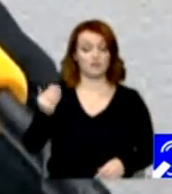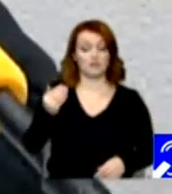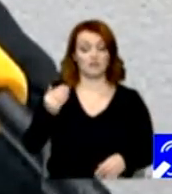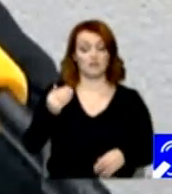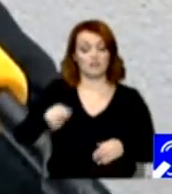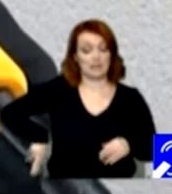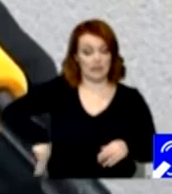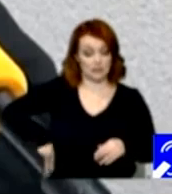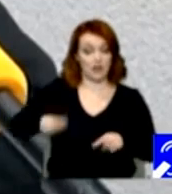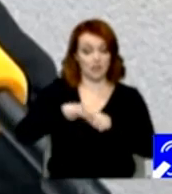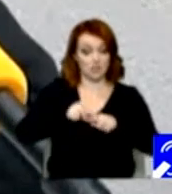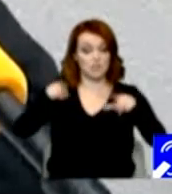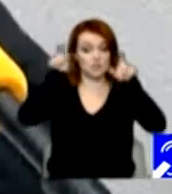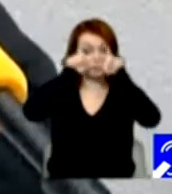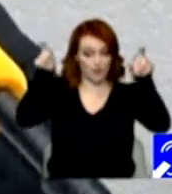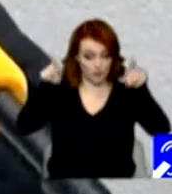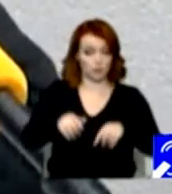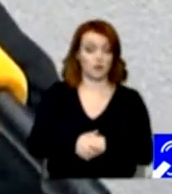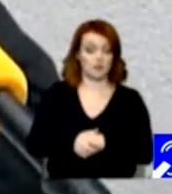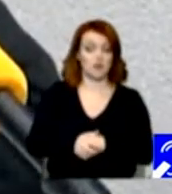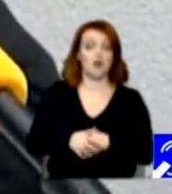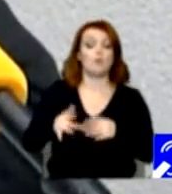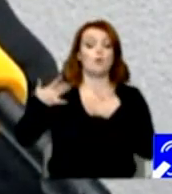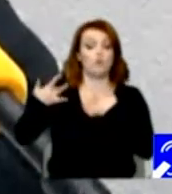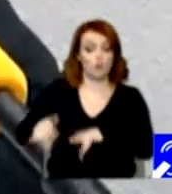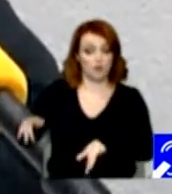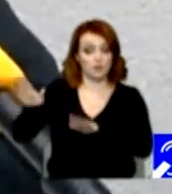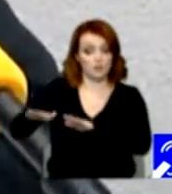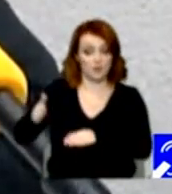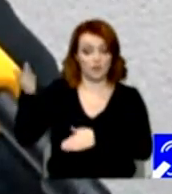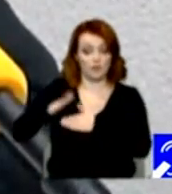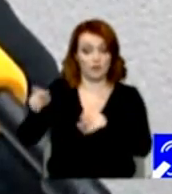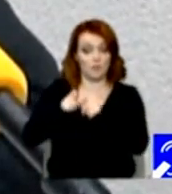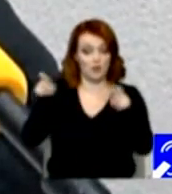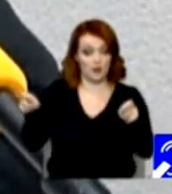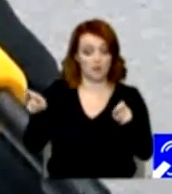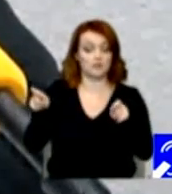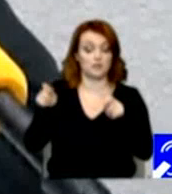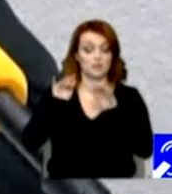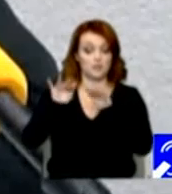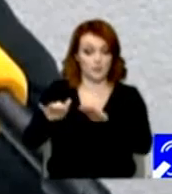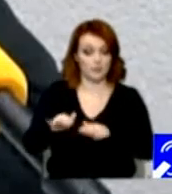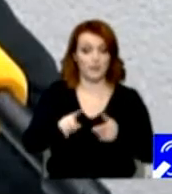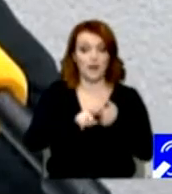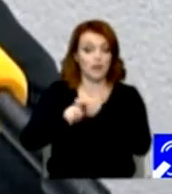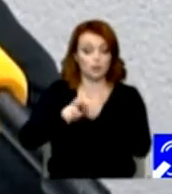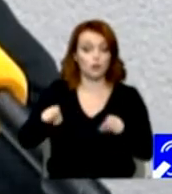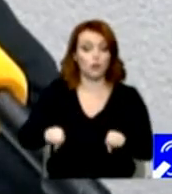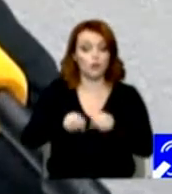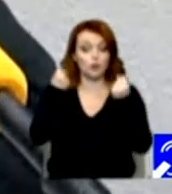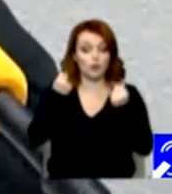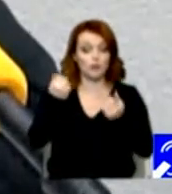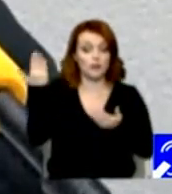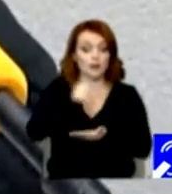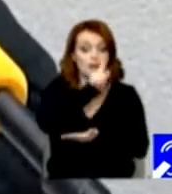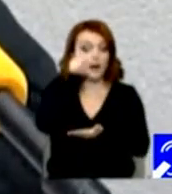anchete interne este suspendat din funcție și legături ale luminii legătură cu încălcarea unor